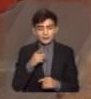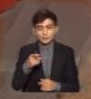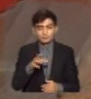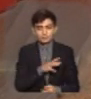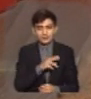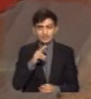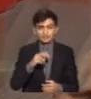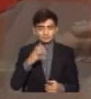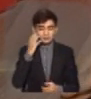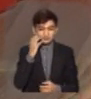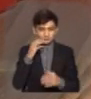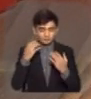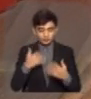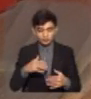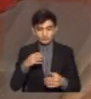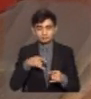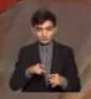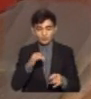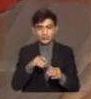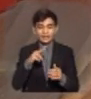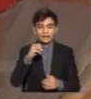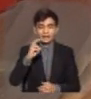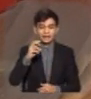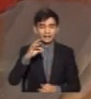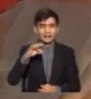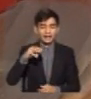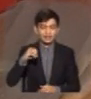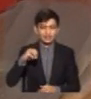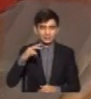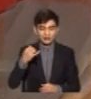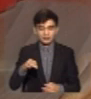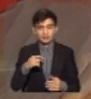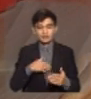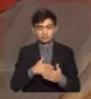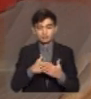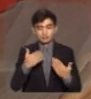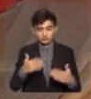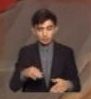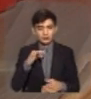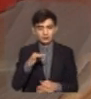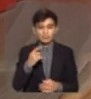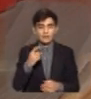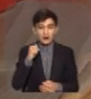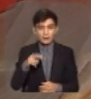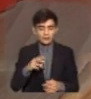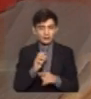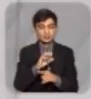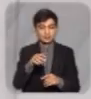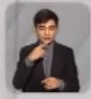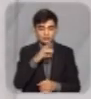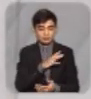не могла толком нормально объяснить, поэтому ей, наверное, сказала, что с 1 апреля. А так у нас СМС идет с 1